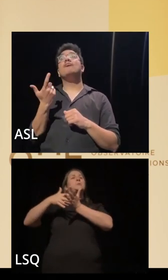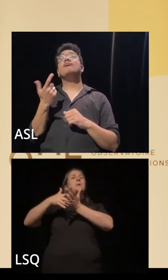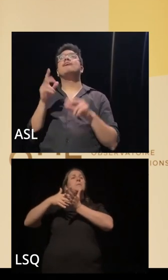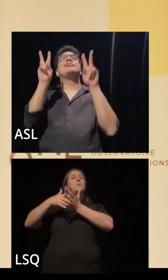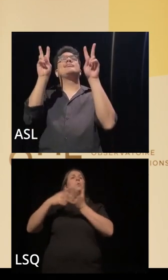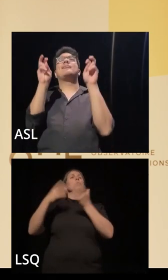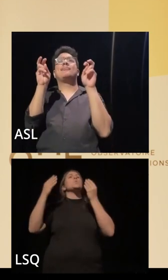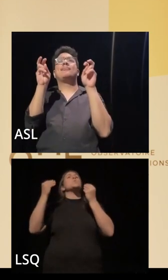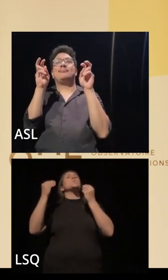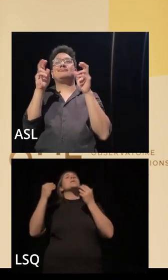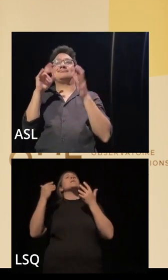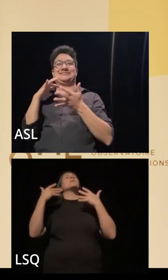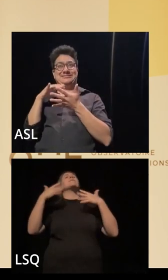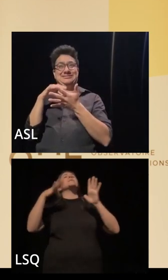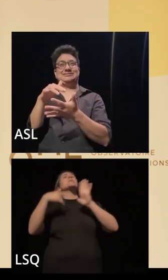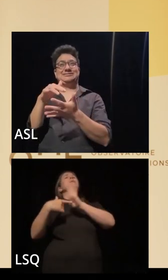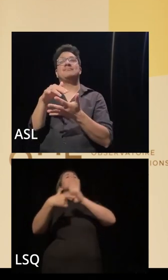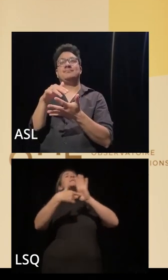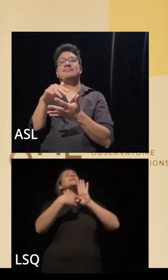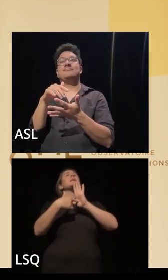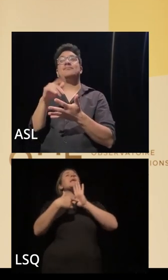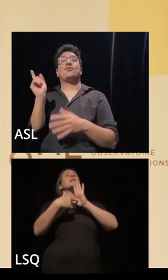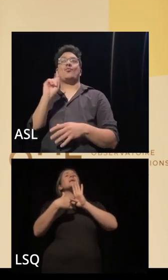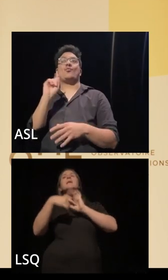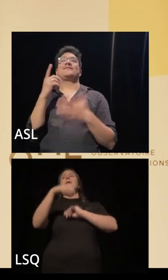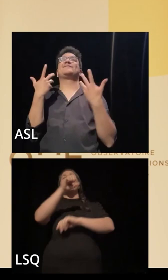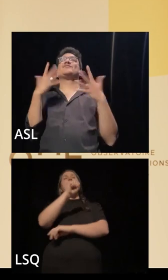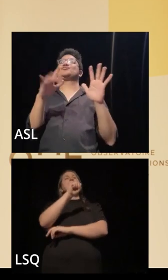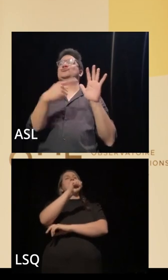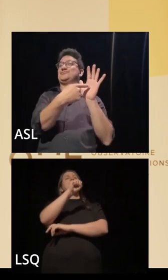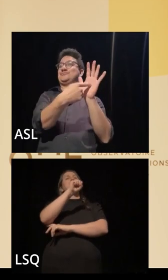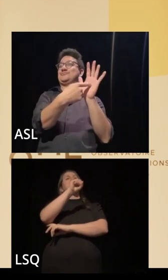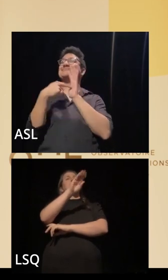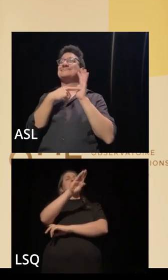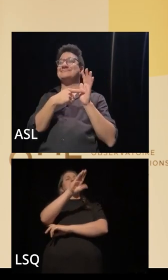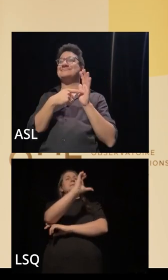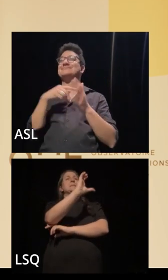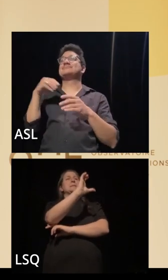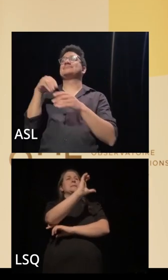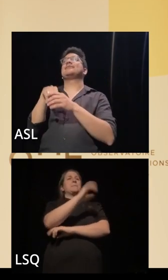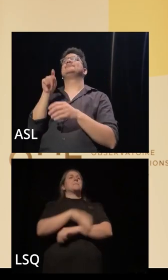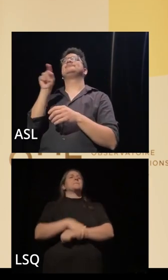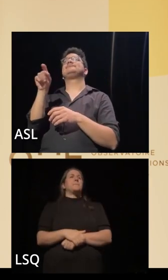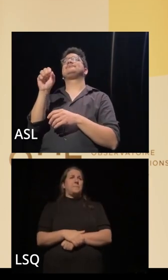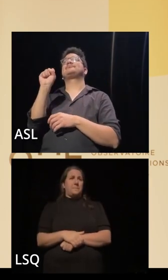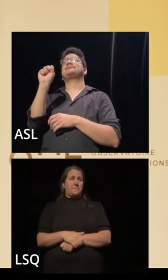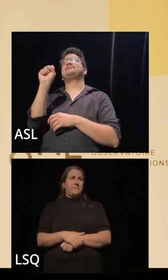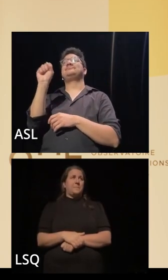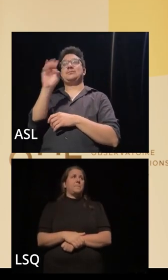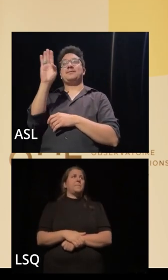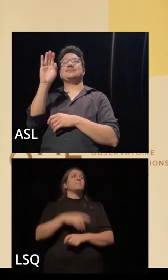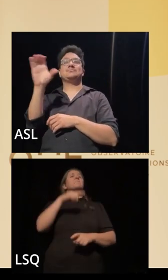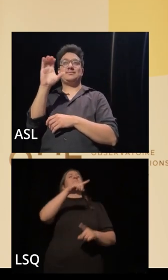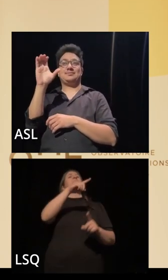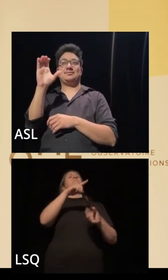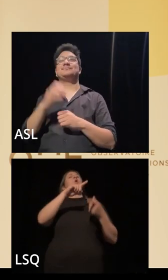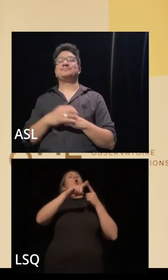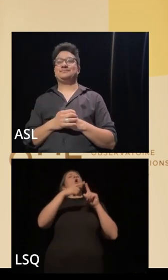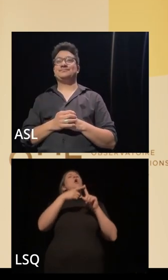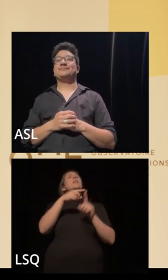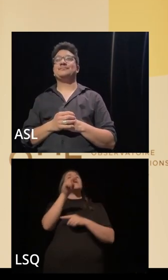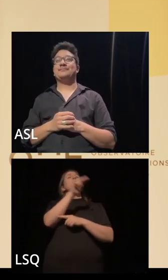la galerie SBC, qui est située au Belgo, qui est dirigée par notre collègue ici présente, membre de l'OMEC, Nouria Carton de